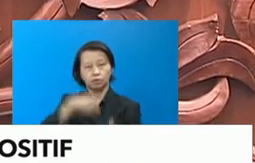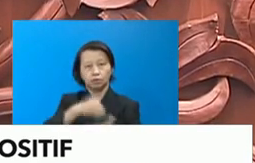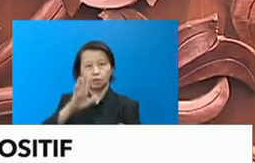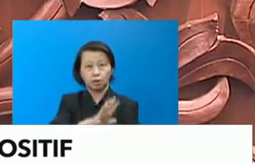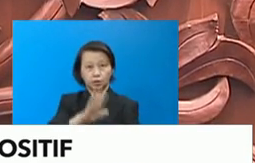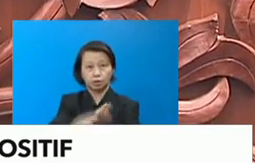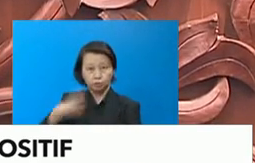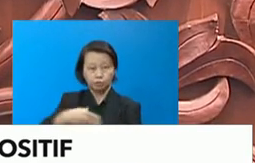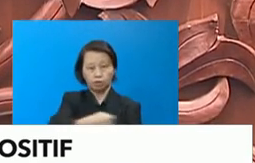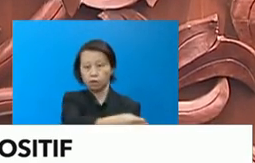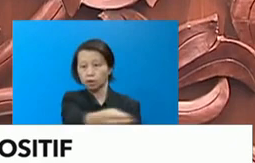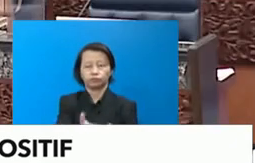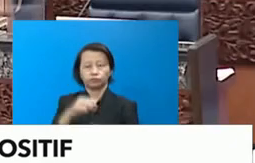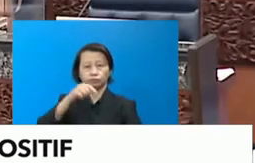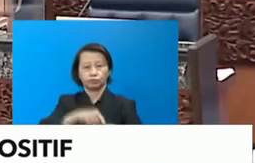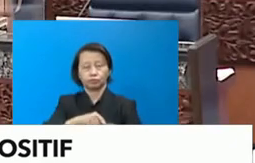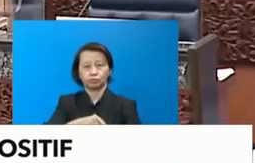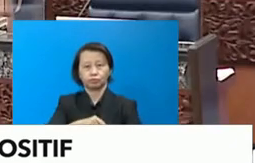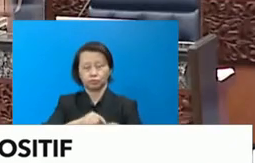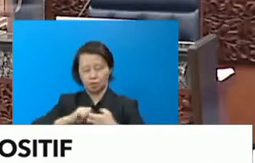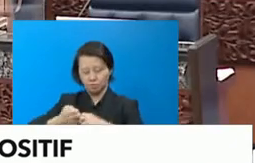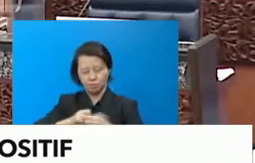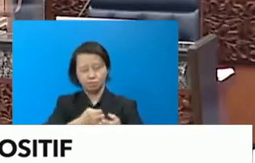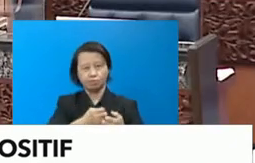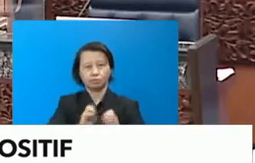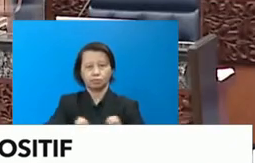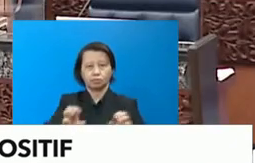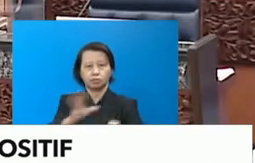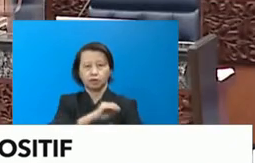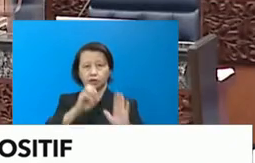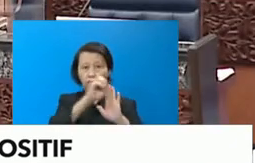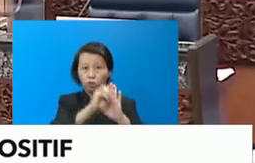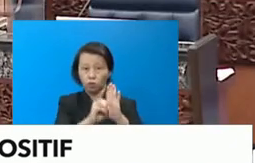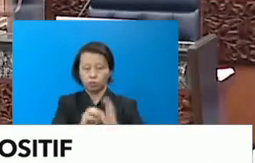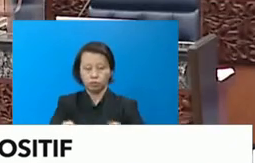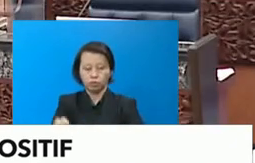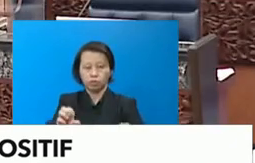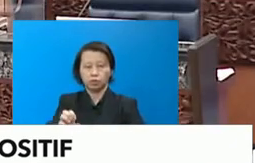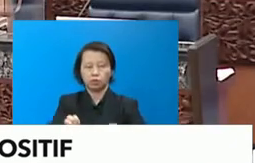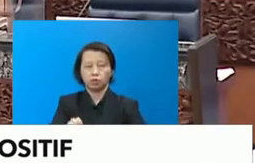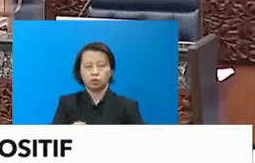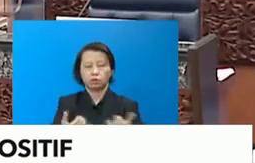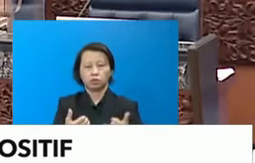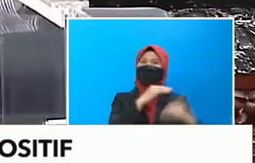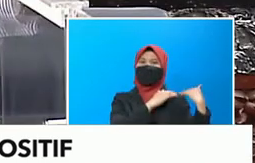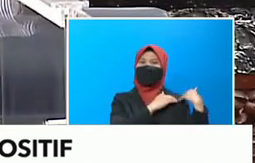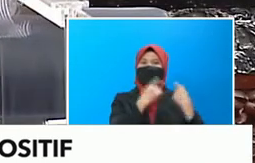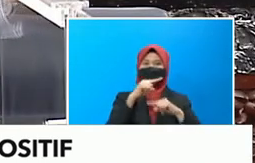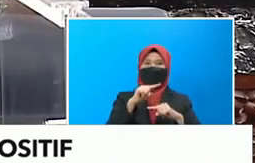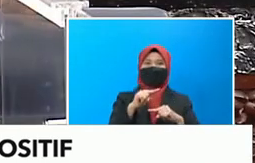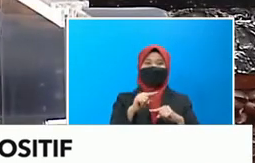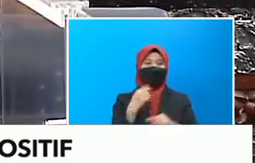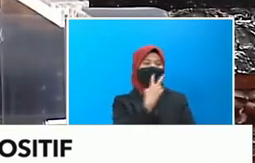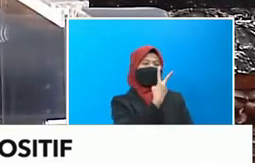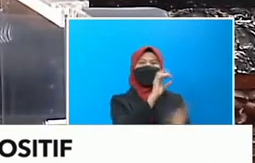52 sebagai salah satu langkah ke arah transformasi parlemen dan akan diumumkan serta di Jelaskan kepada rakyat kepentingan